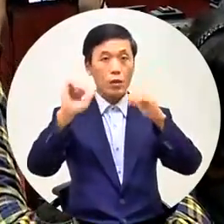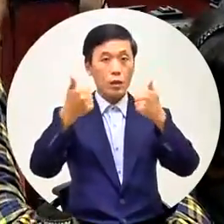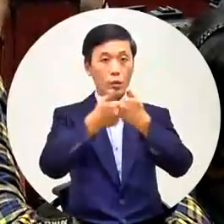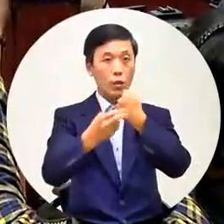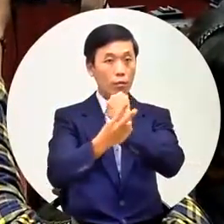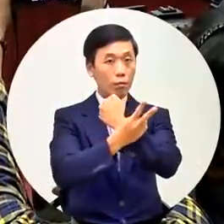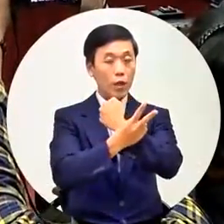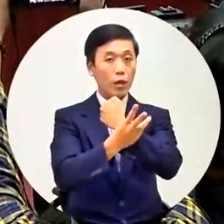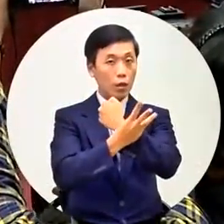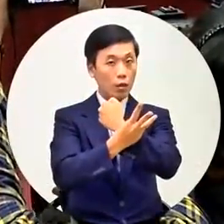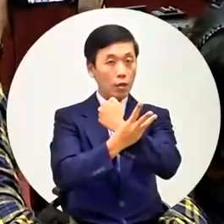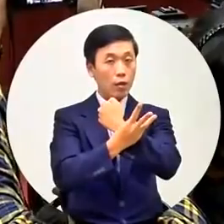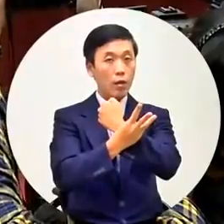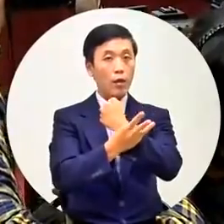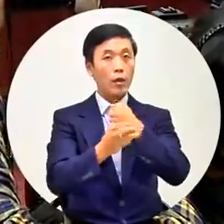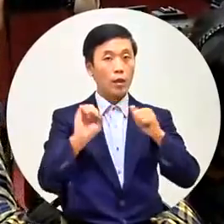美、许坤炎，